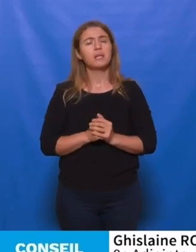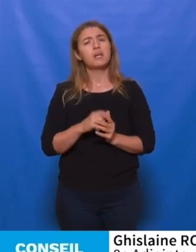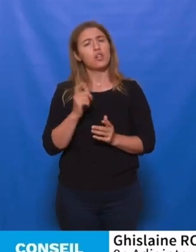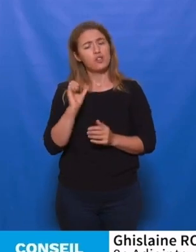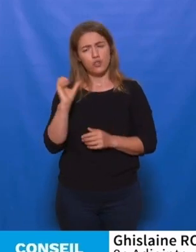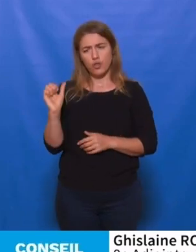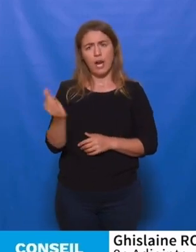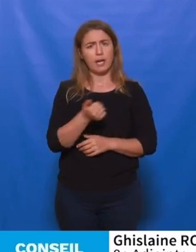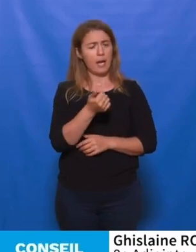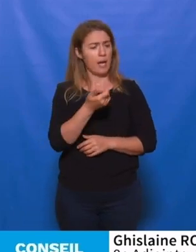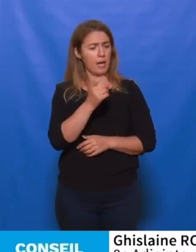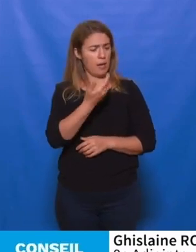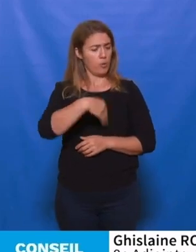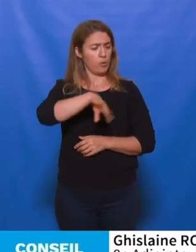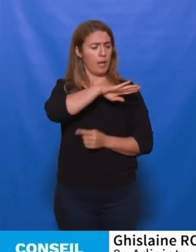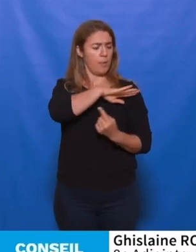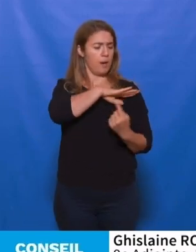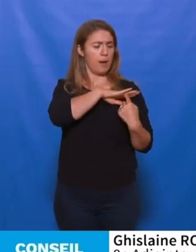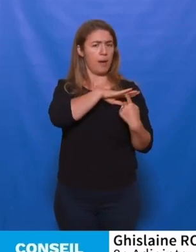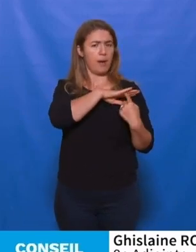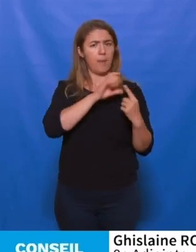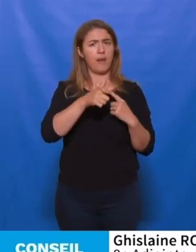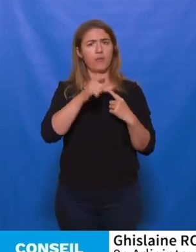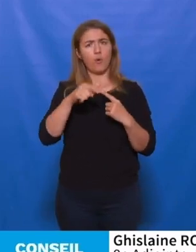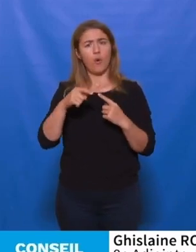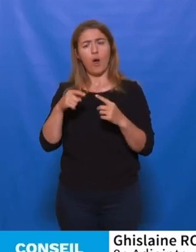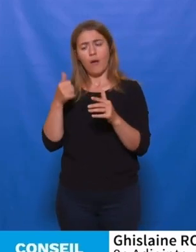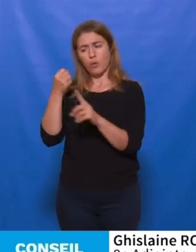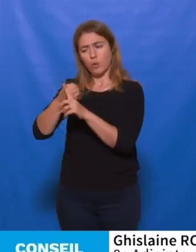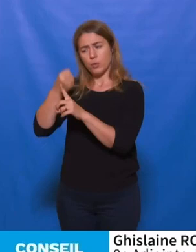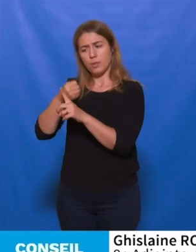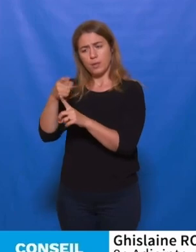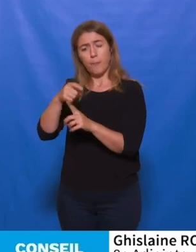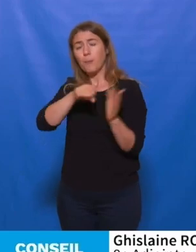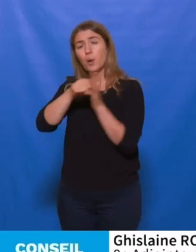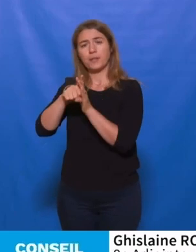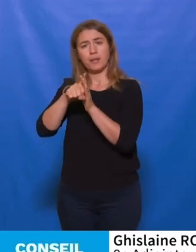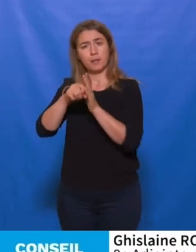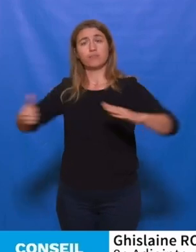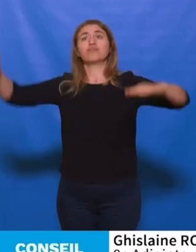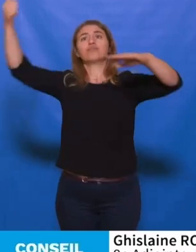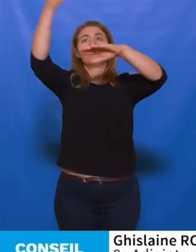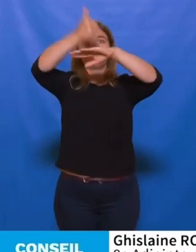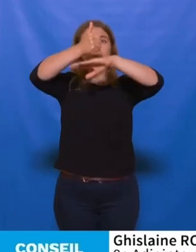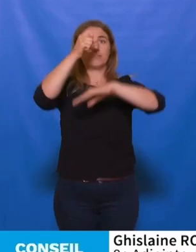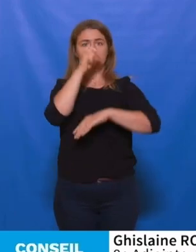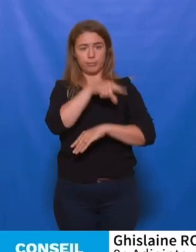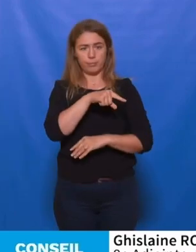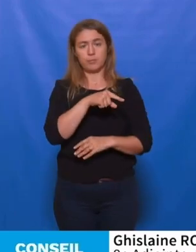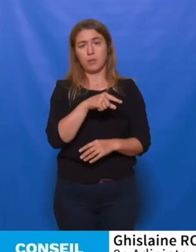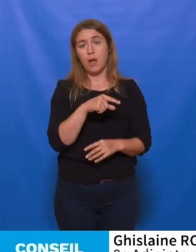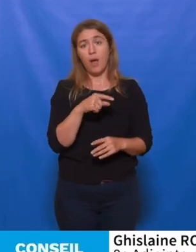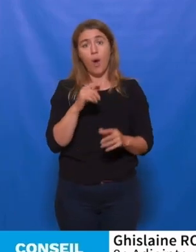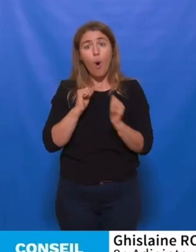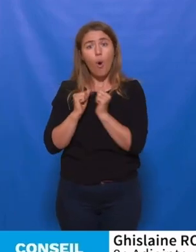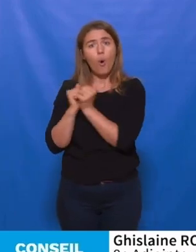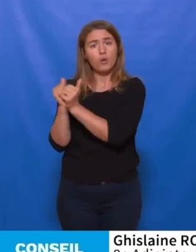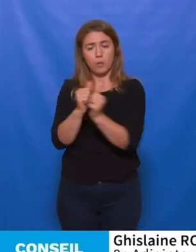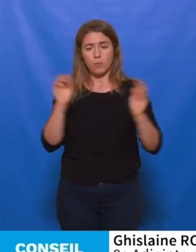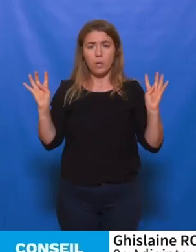nôtres, mettre cette lutte en haut de la pile de nos priorités et nous mettre autour de la table pour la combattre